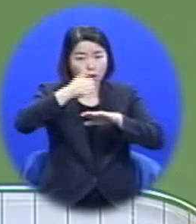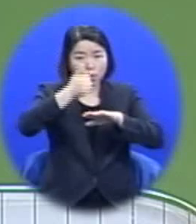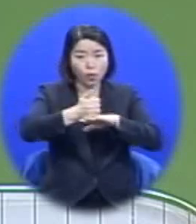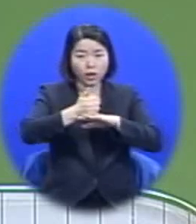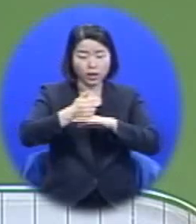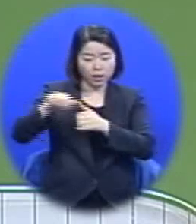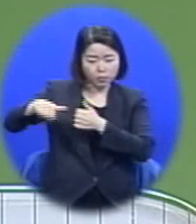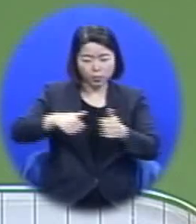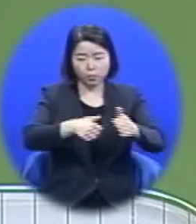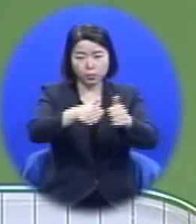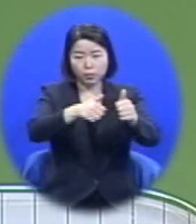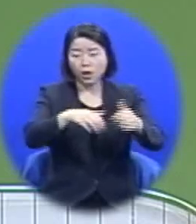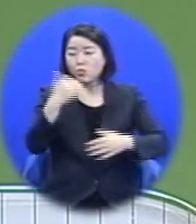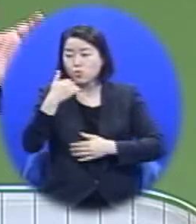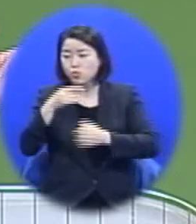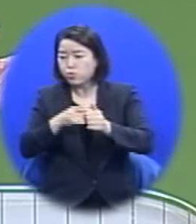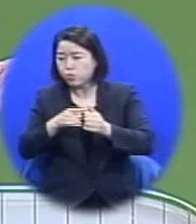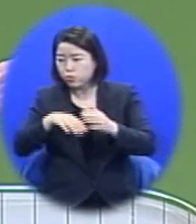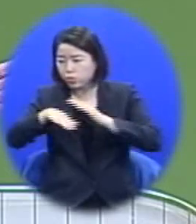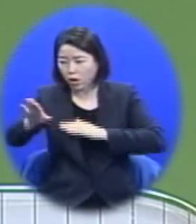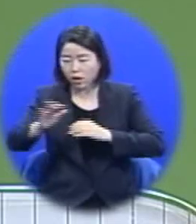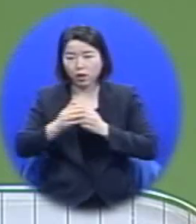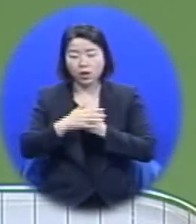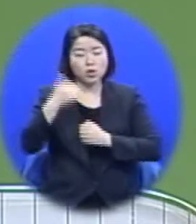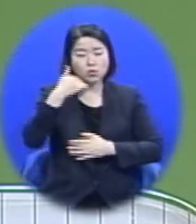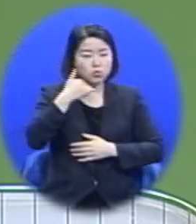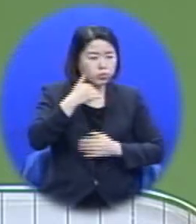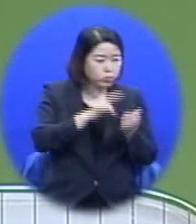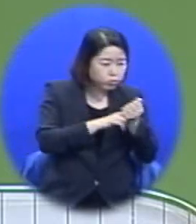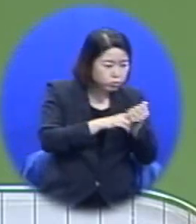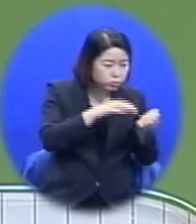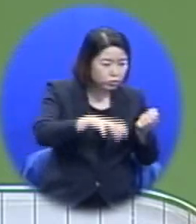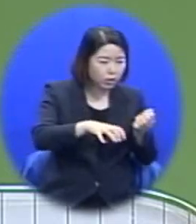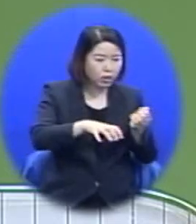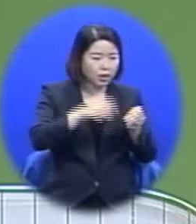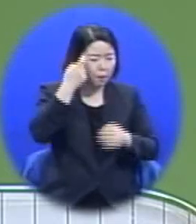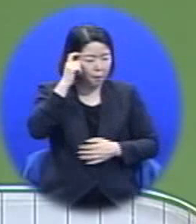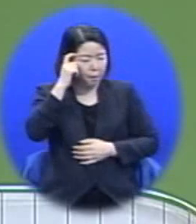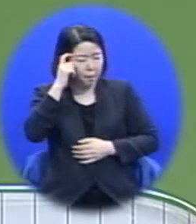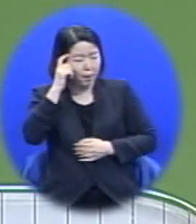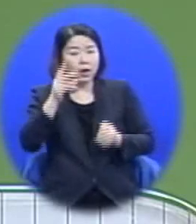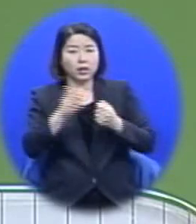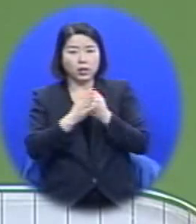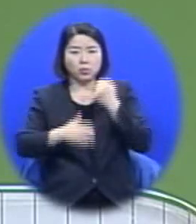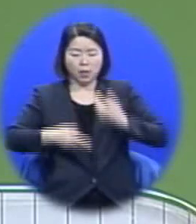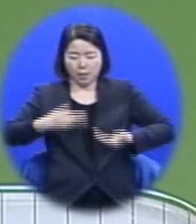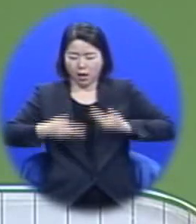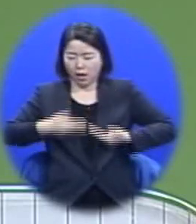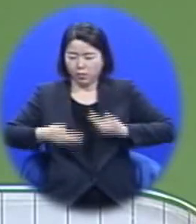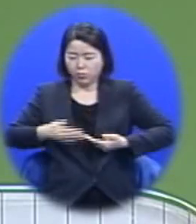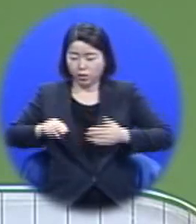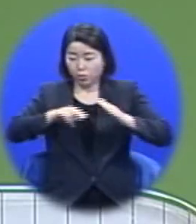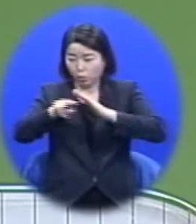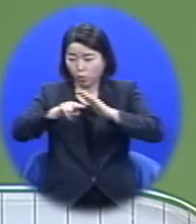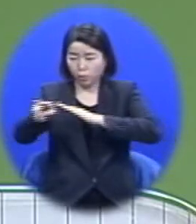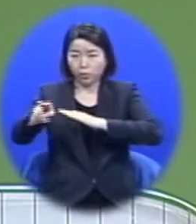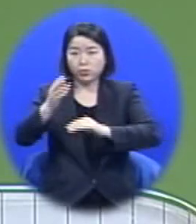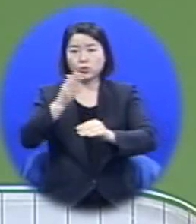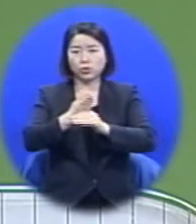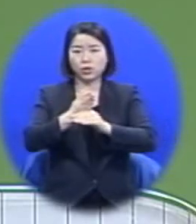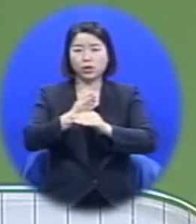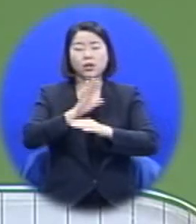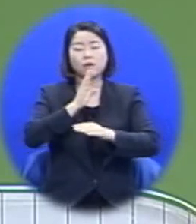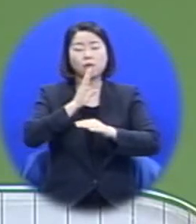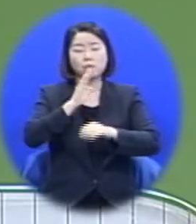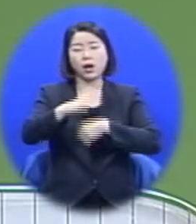누구에게 가야 될까 어디가면 숨을 수 있을까 그러나 고점을 진 하신 하나도 없이 도망 다니다가 정작 하나님